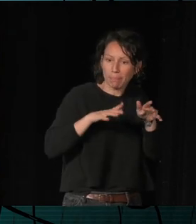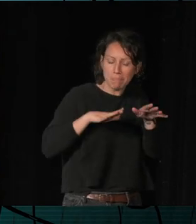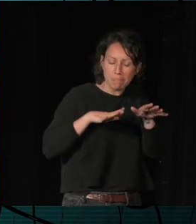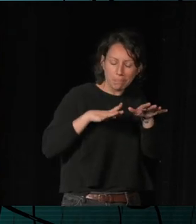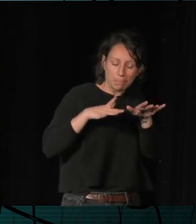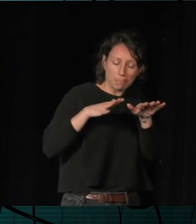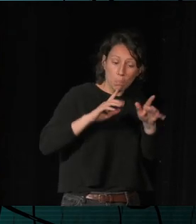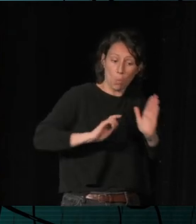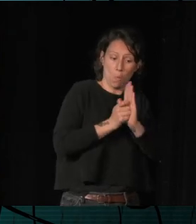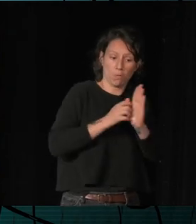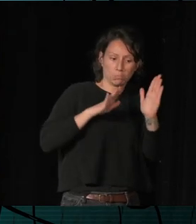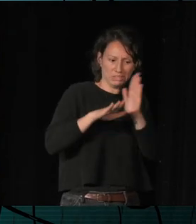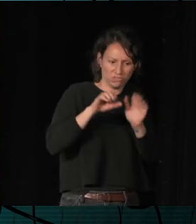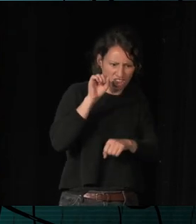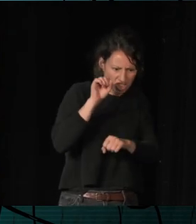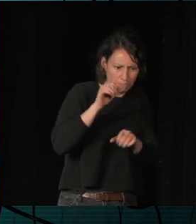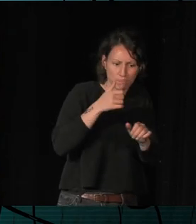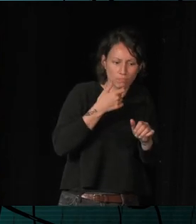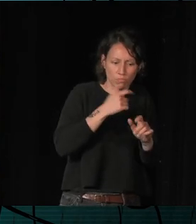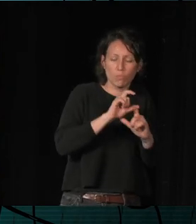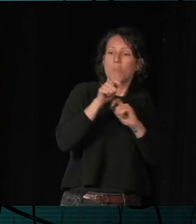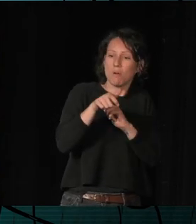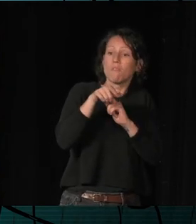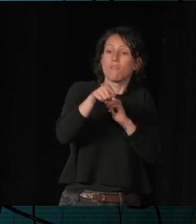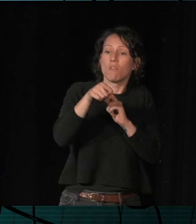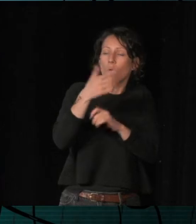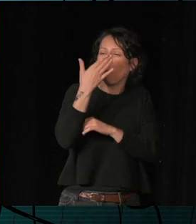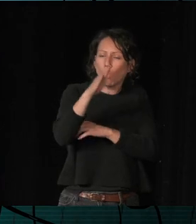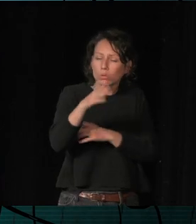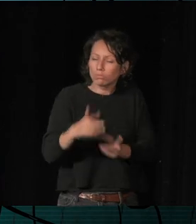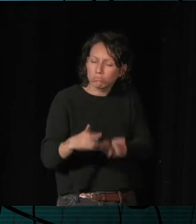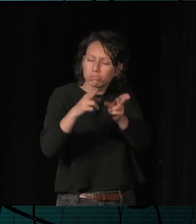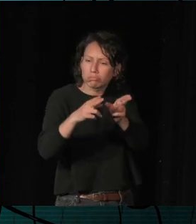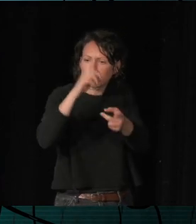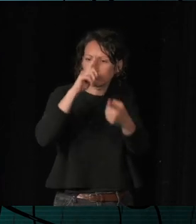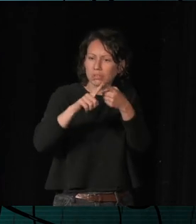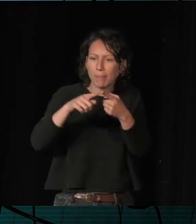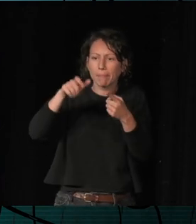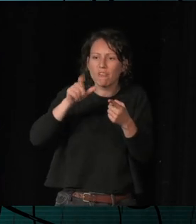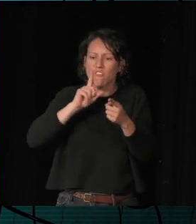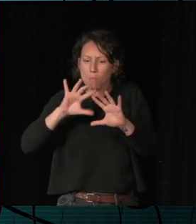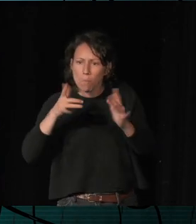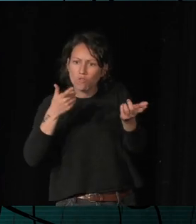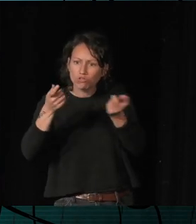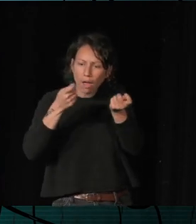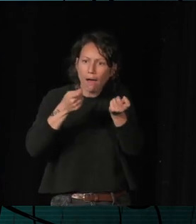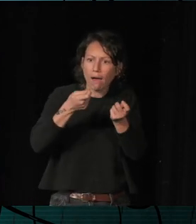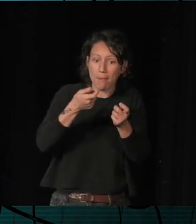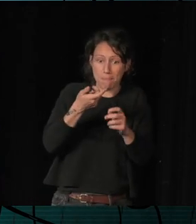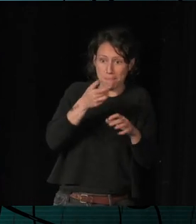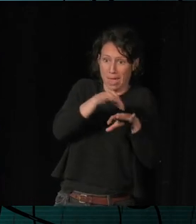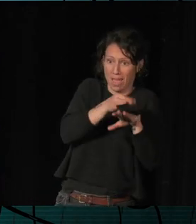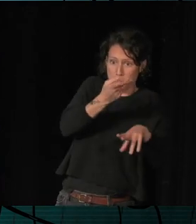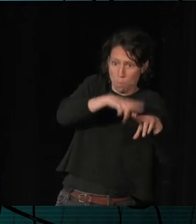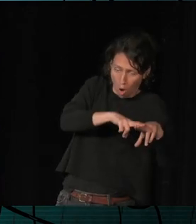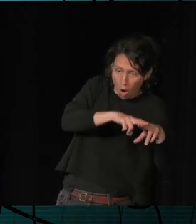qui devient dépressive à la suite de la mort de son mari. Puis, tout un pendant sur un docteur noir qui se tourne vers les sciences